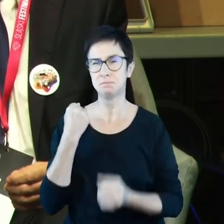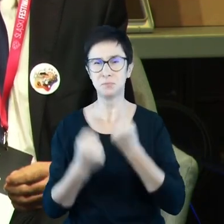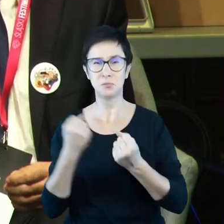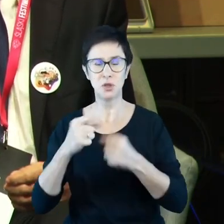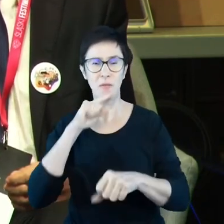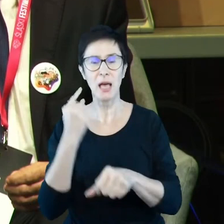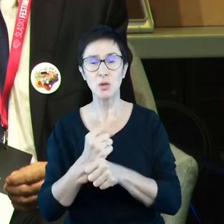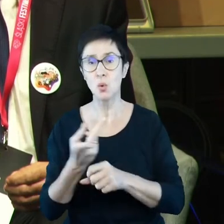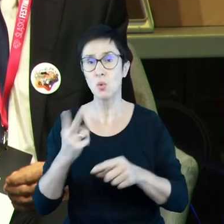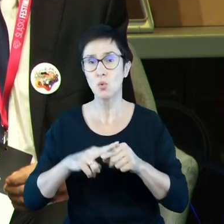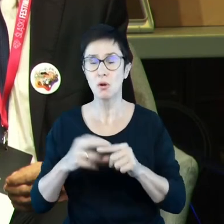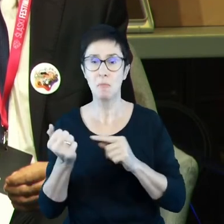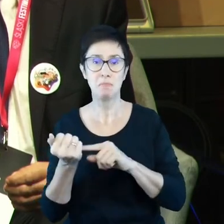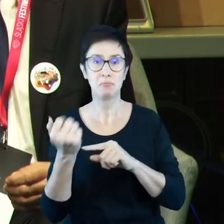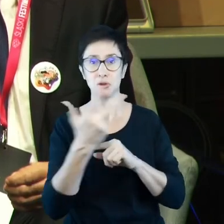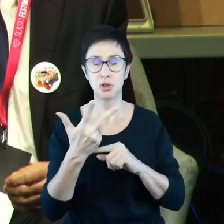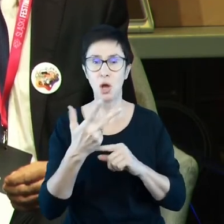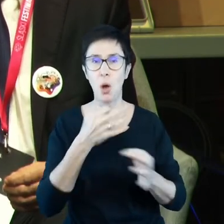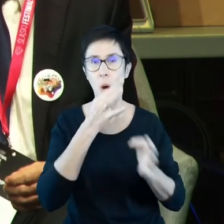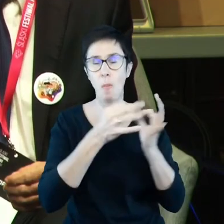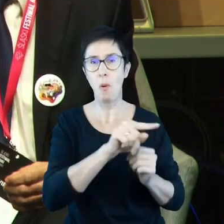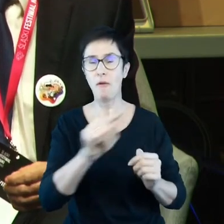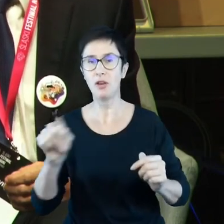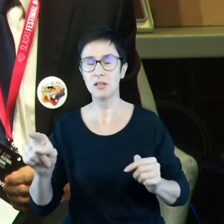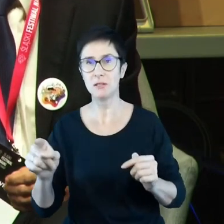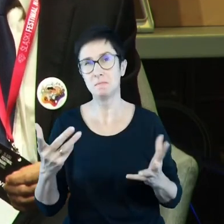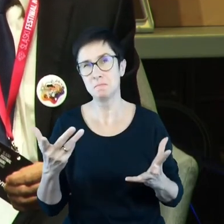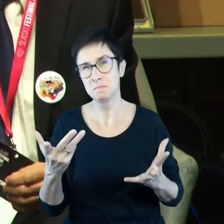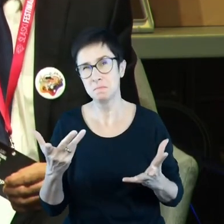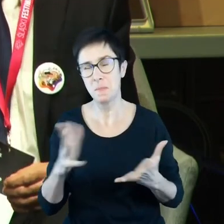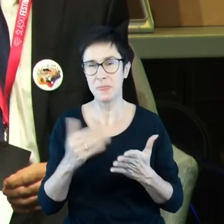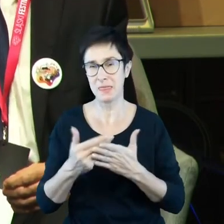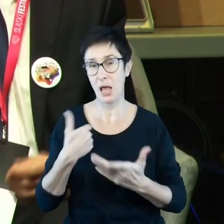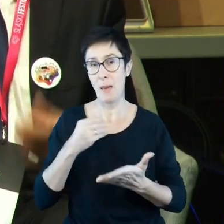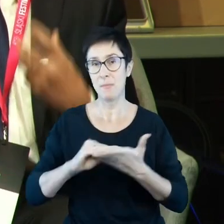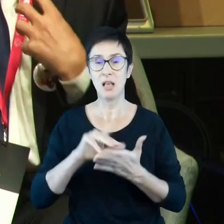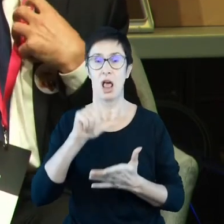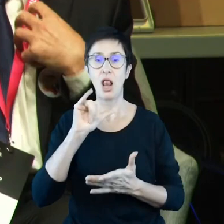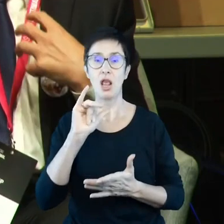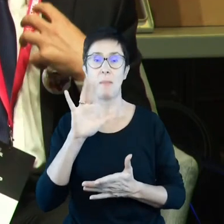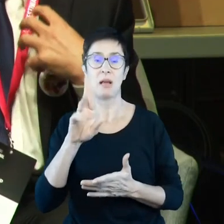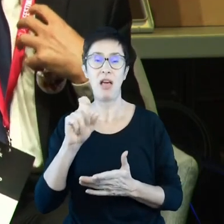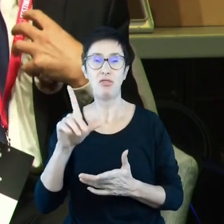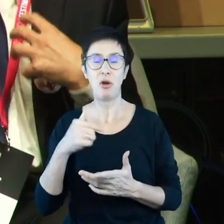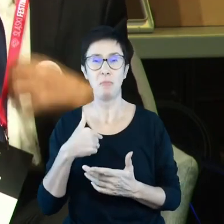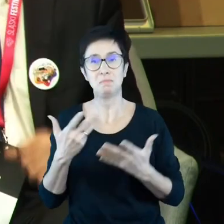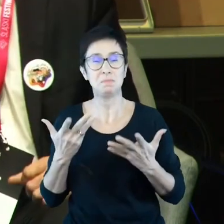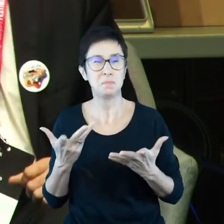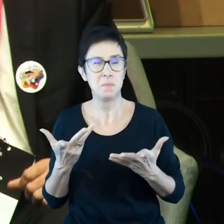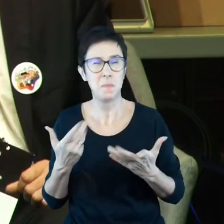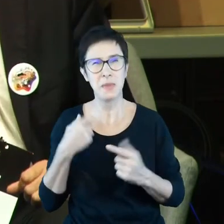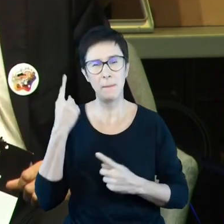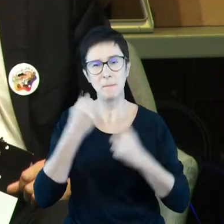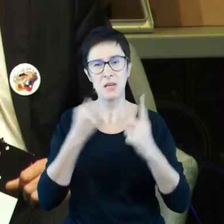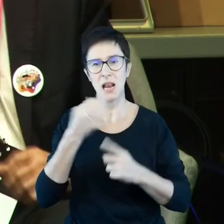trzech powieści połasiłbym się, gdybym miał pisać libretto, ale tak najbliżej chyba byłoby mi do tego